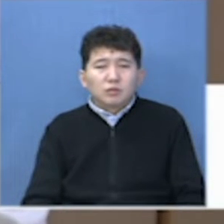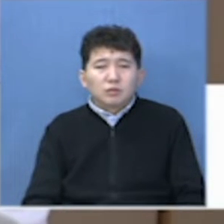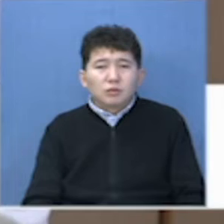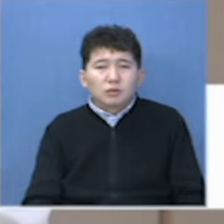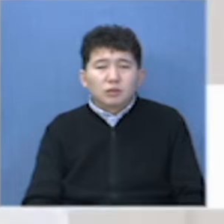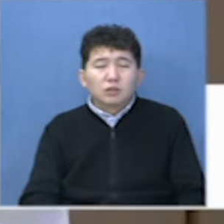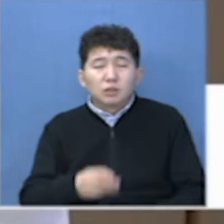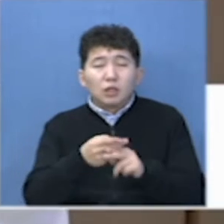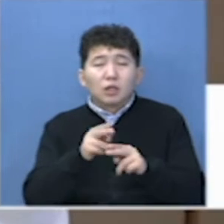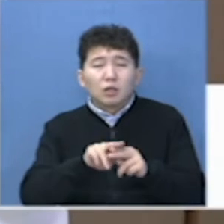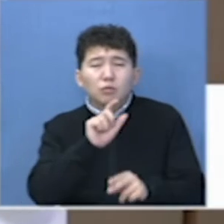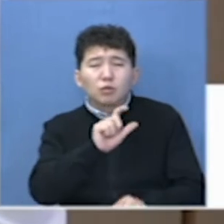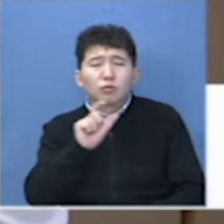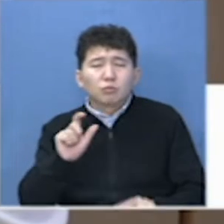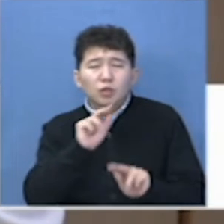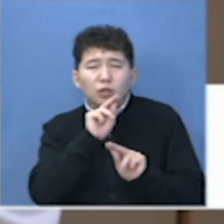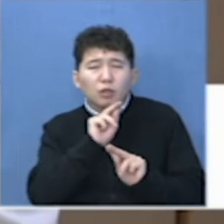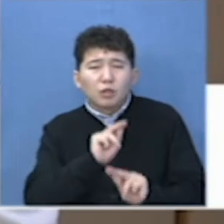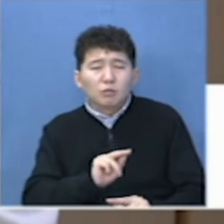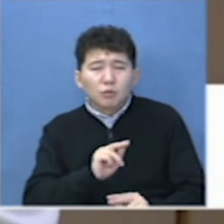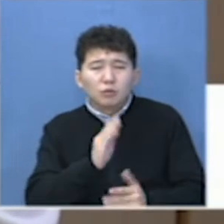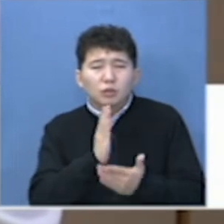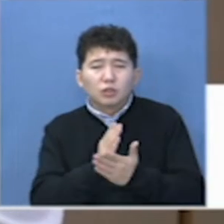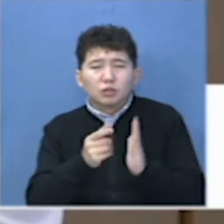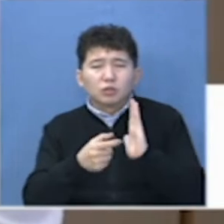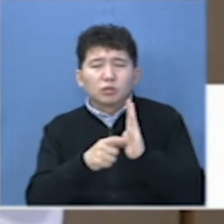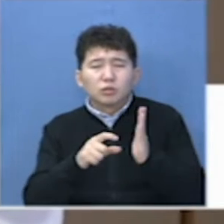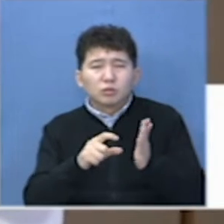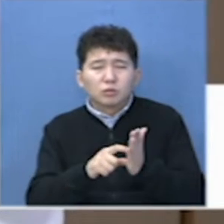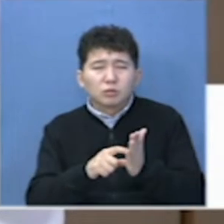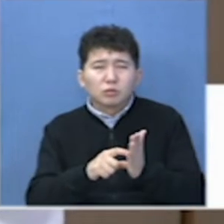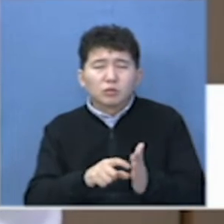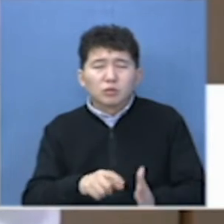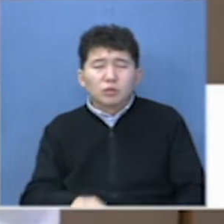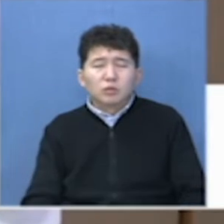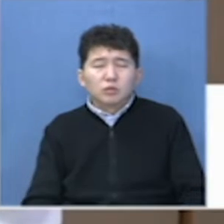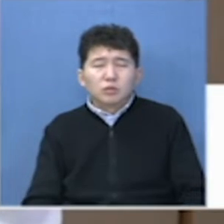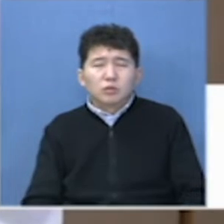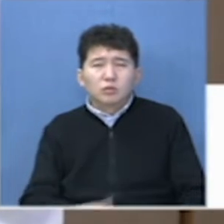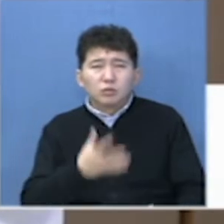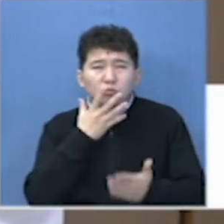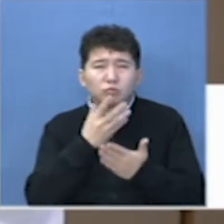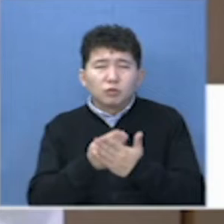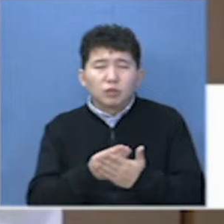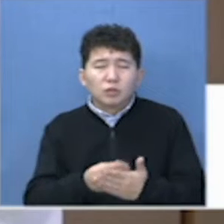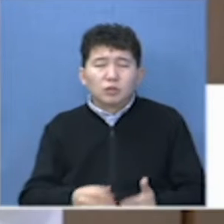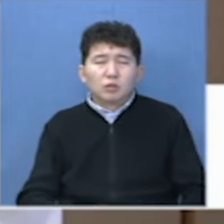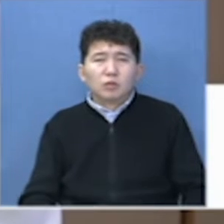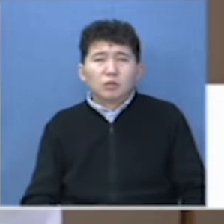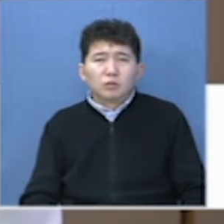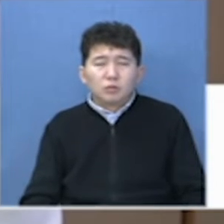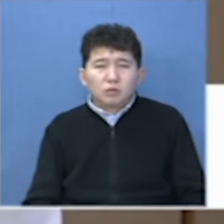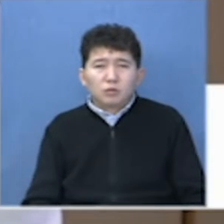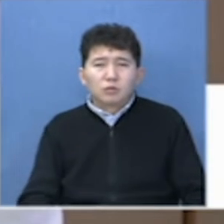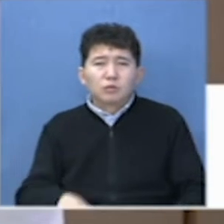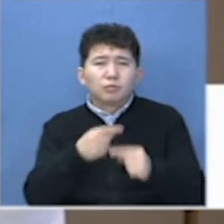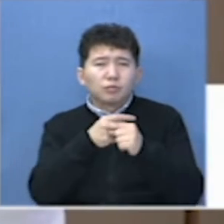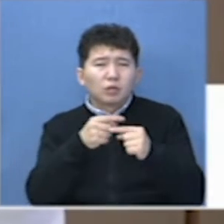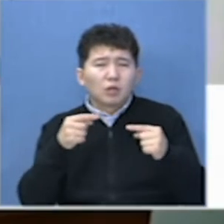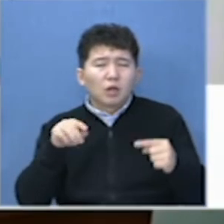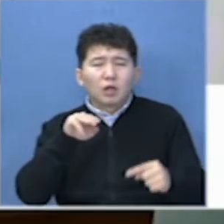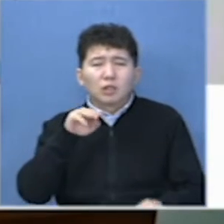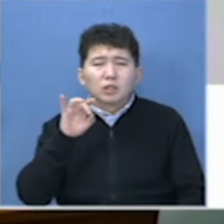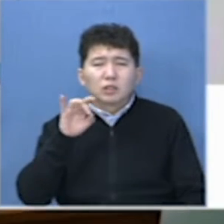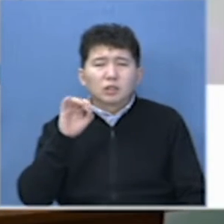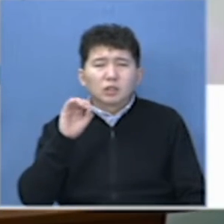жұмыс жасаймыз. Арнайы кабинетіміз бар, кабинетімізде жұмыс жасаймыз, әртүрлі тренинг өткіземіз,